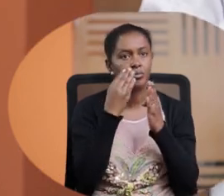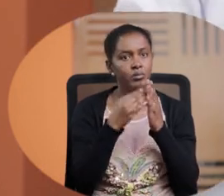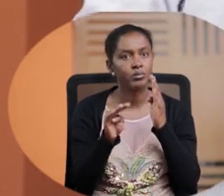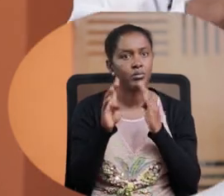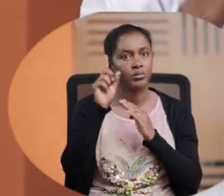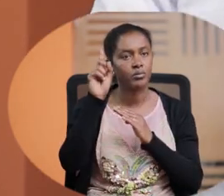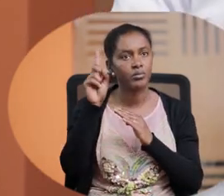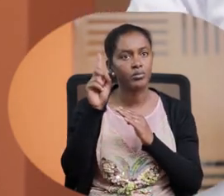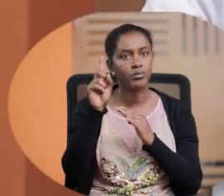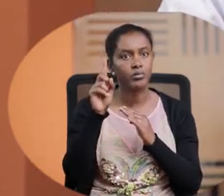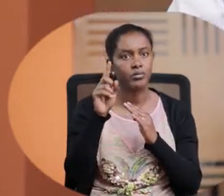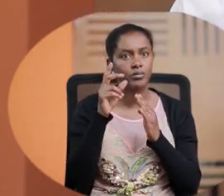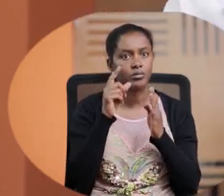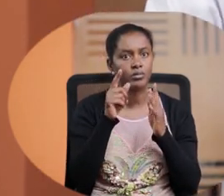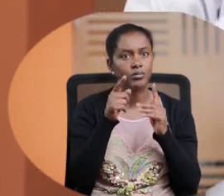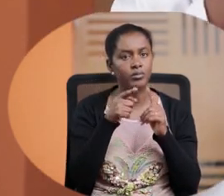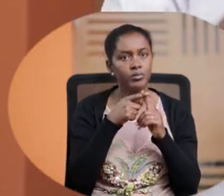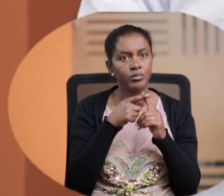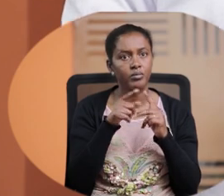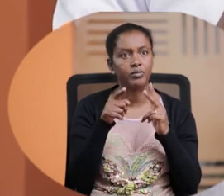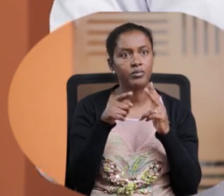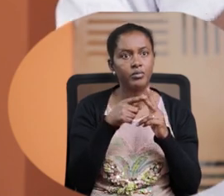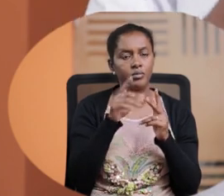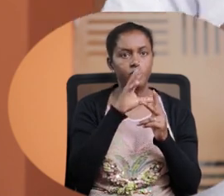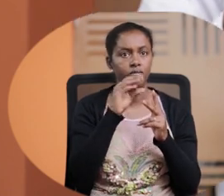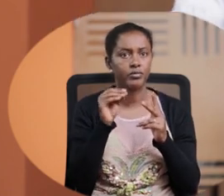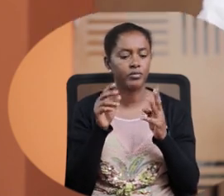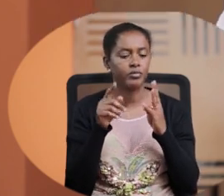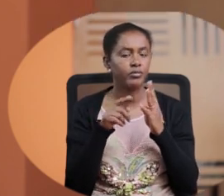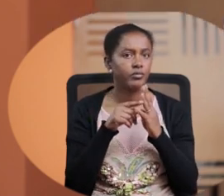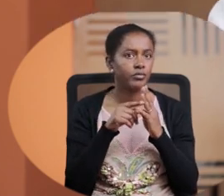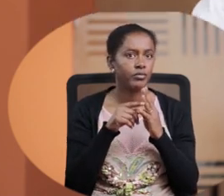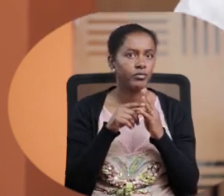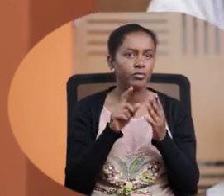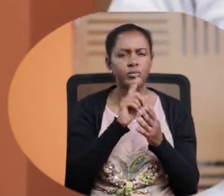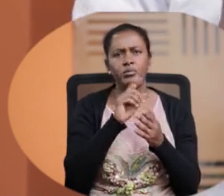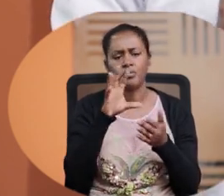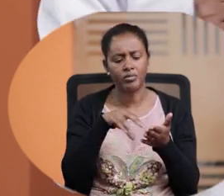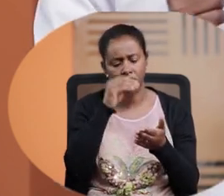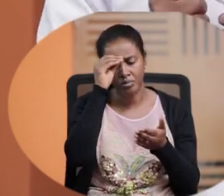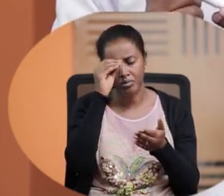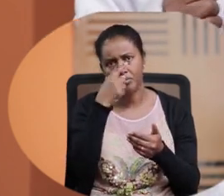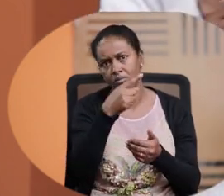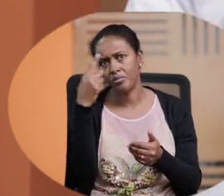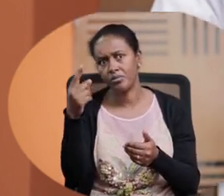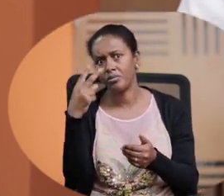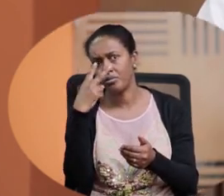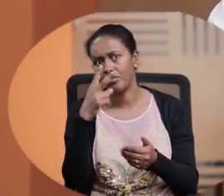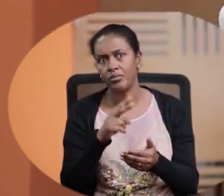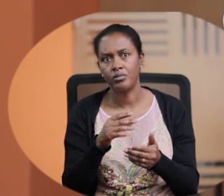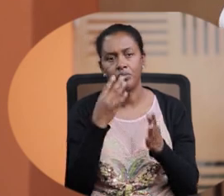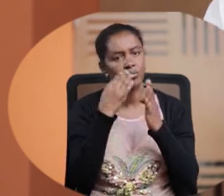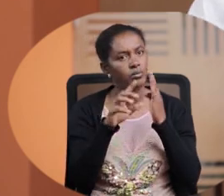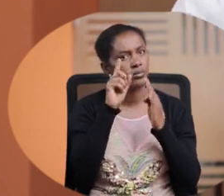3tti wantoota barattan maal maal fa'a akka barattan mata duree isaanii 1 ni tuttuqname boqonnaa 1ffaa